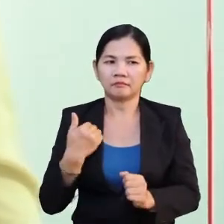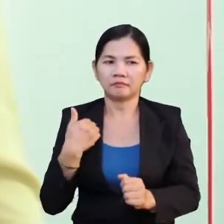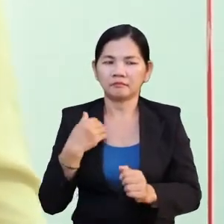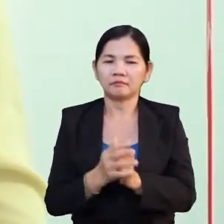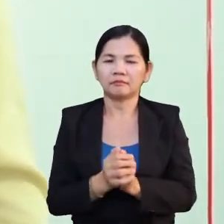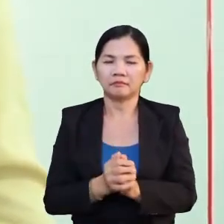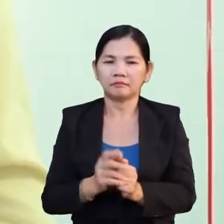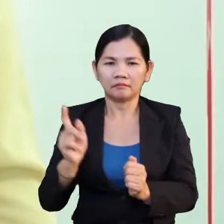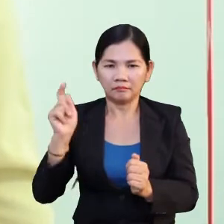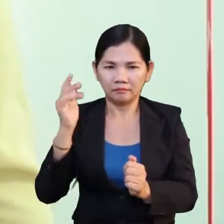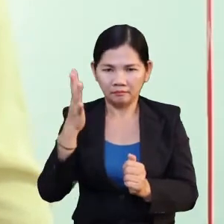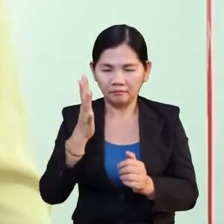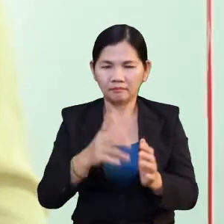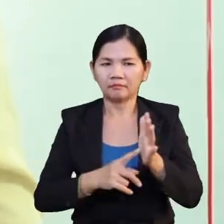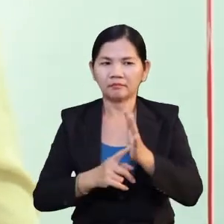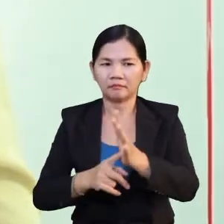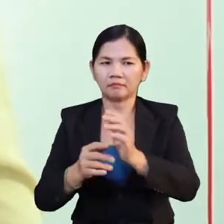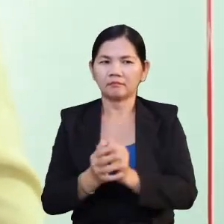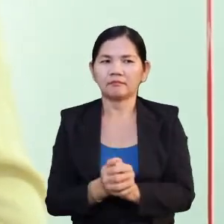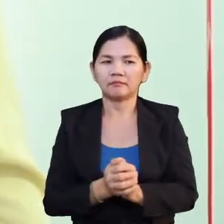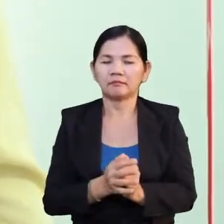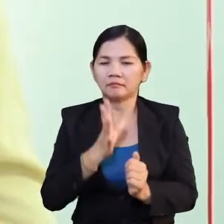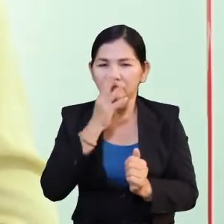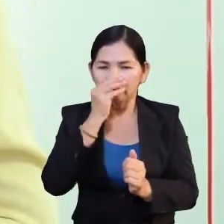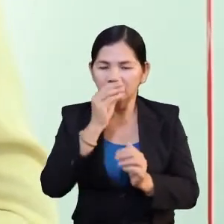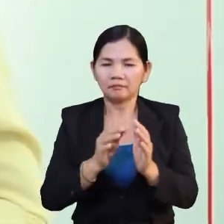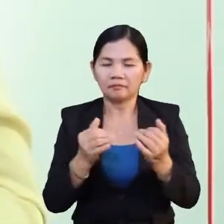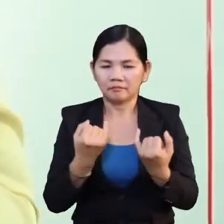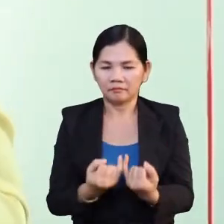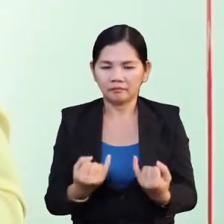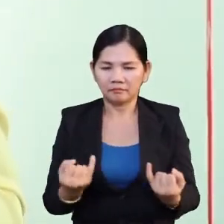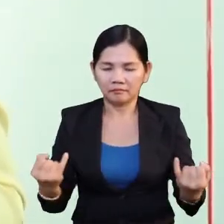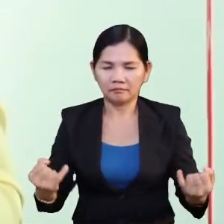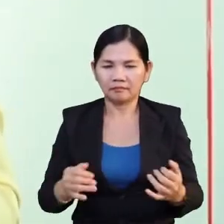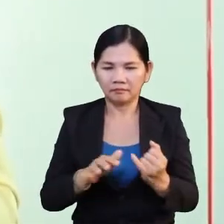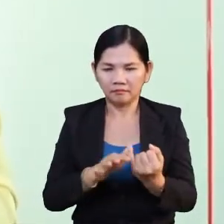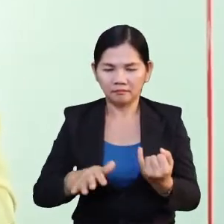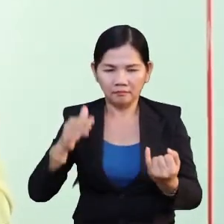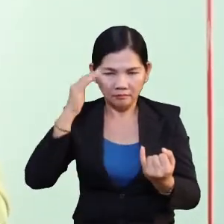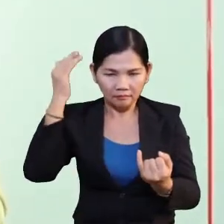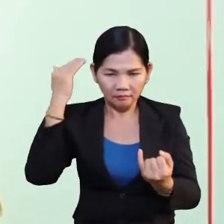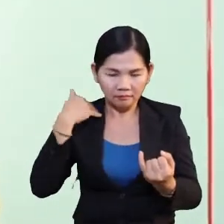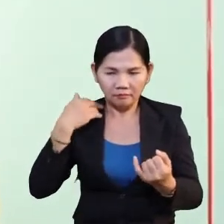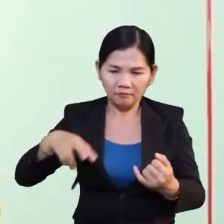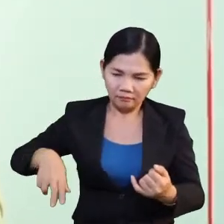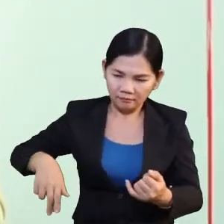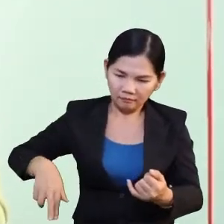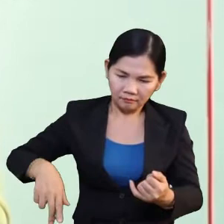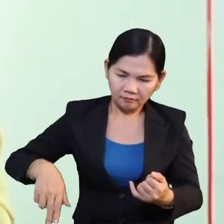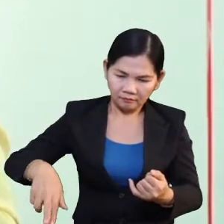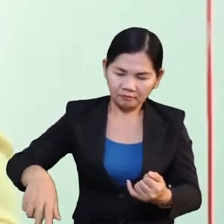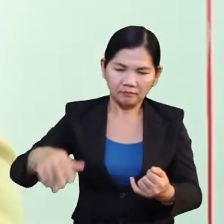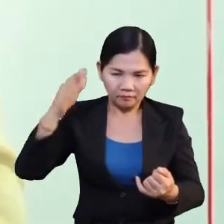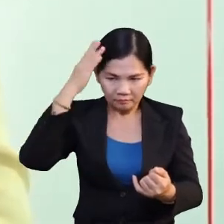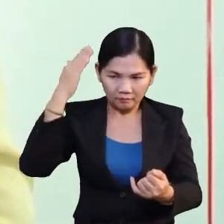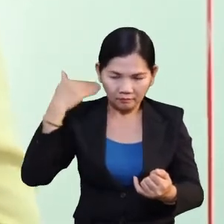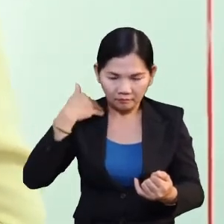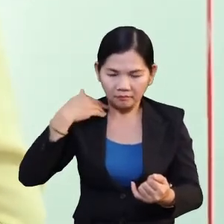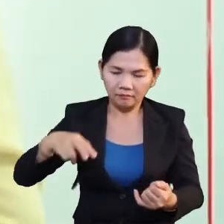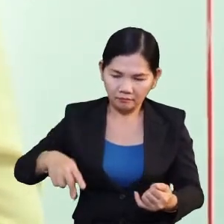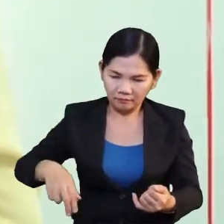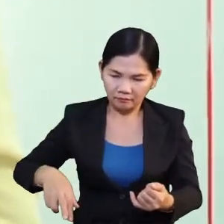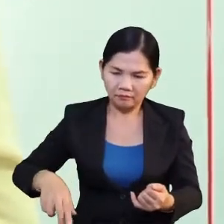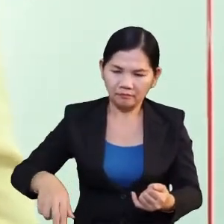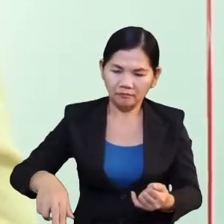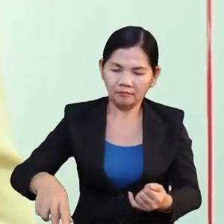ស់ឆ្លើយថារូបភាពដែលអ្នកគ្រូបង្ហាញហ្នឹងគឺគេចង់និយាយពីកុមារាកុមារីហ្នឹងដែរចាកុមារាដែរអ្នកខ្លះថាគាត់